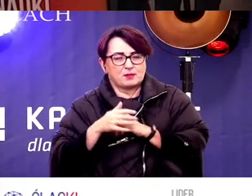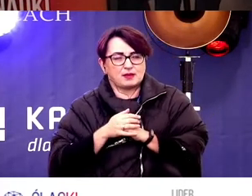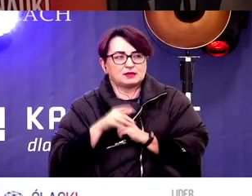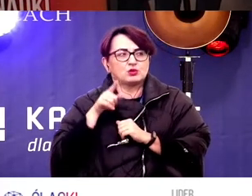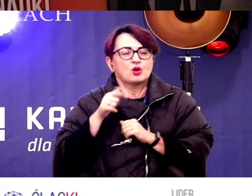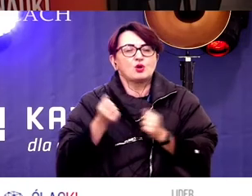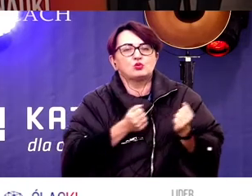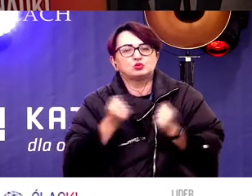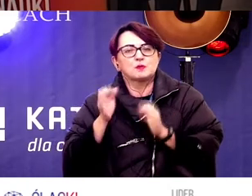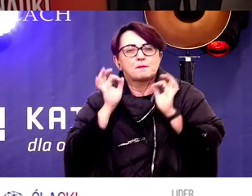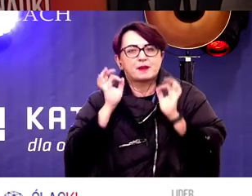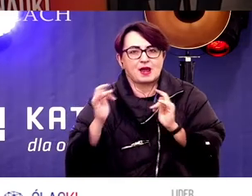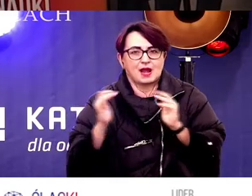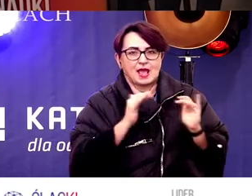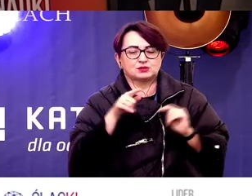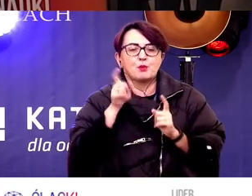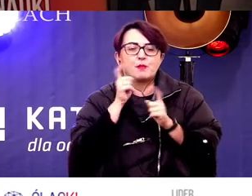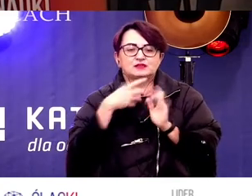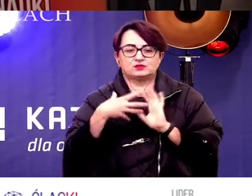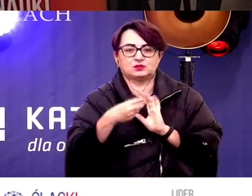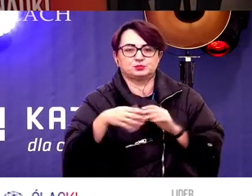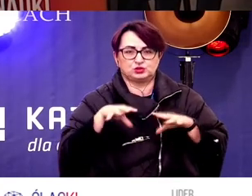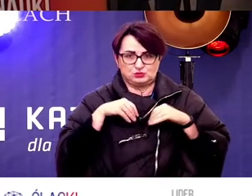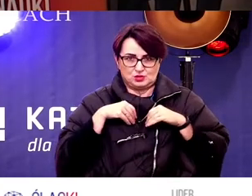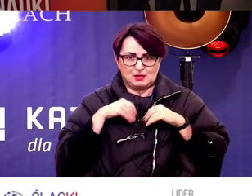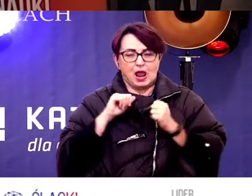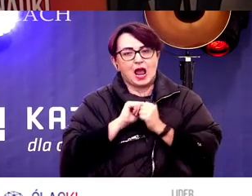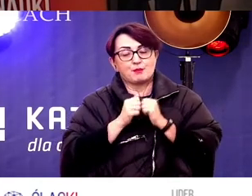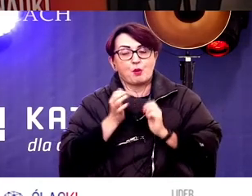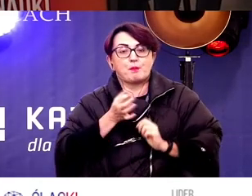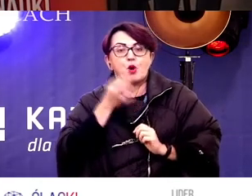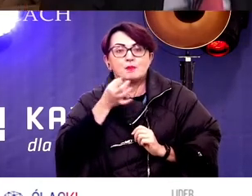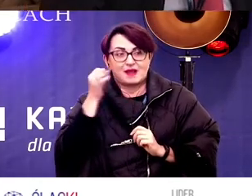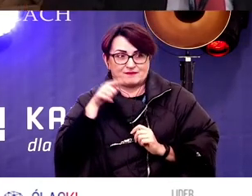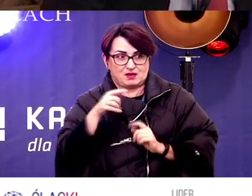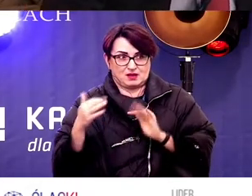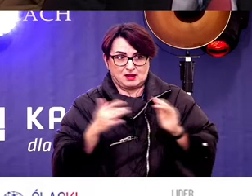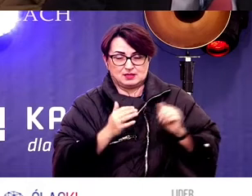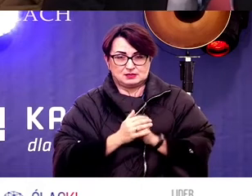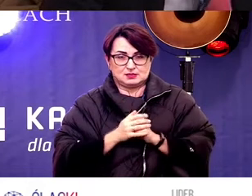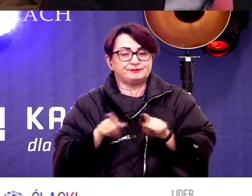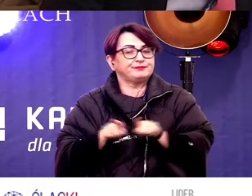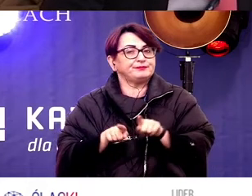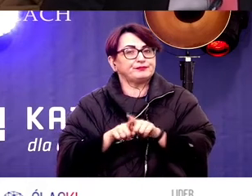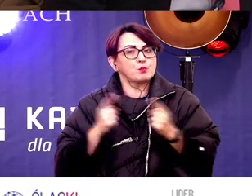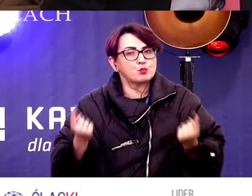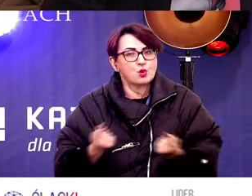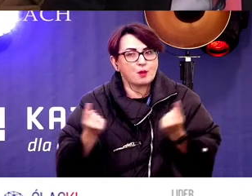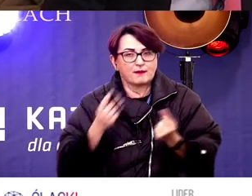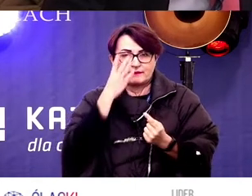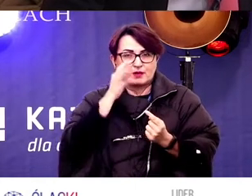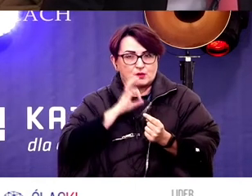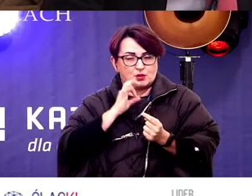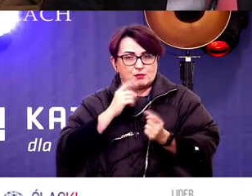utrzymywanie poprawnych relacji z państwem przyjmującym albo poprawa tychże relacji, również promocja wizerunku